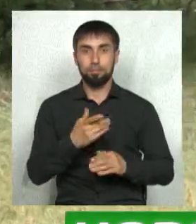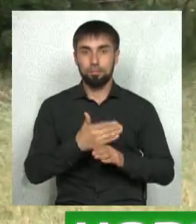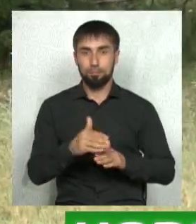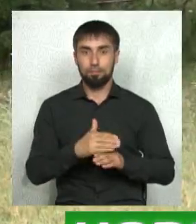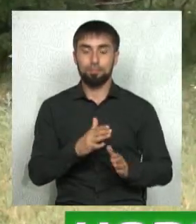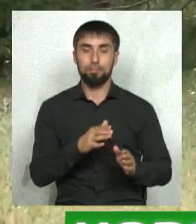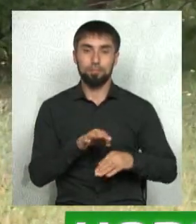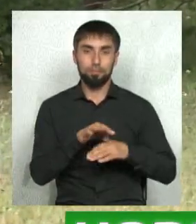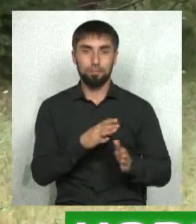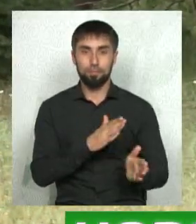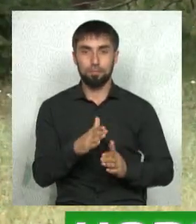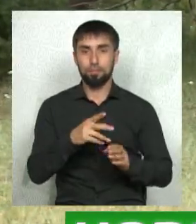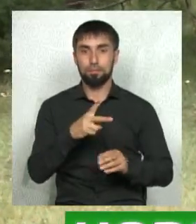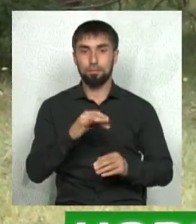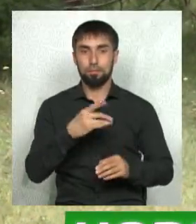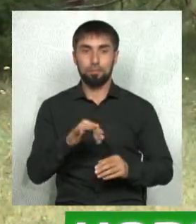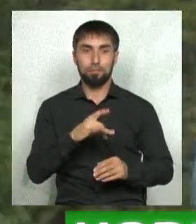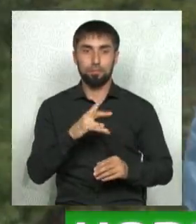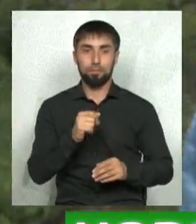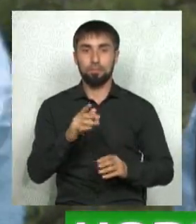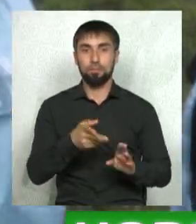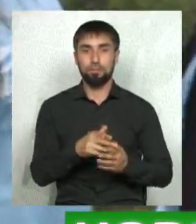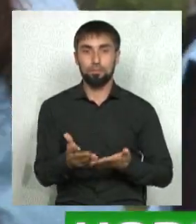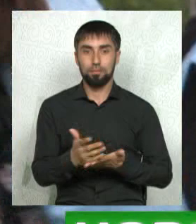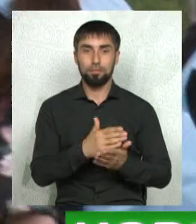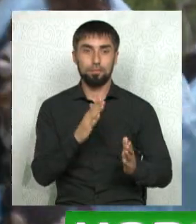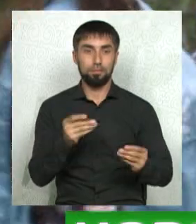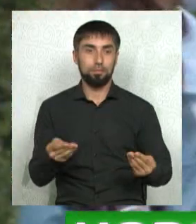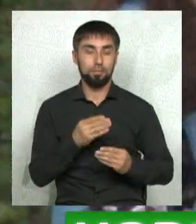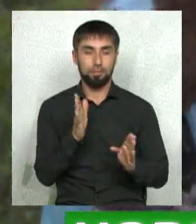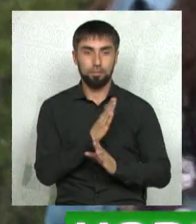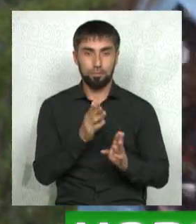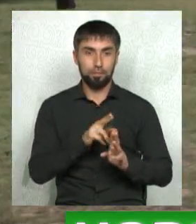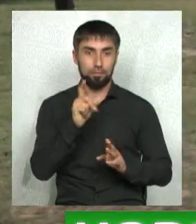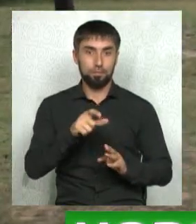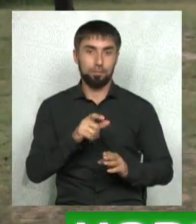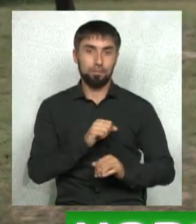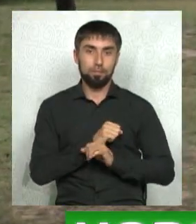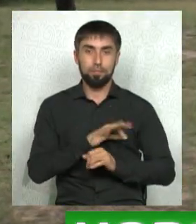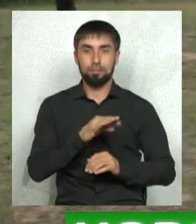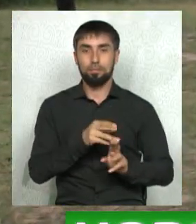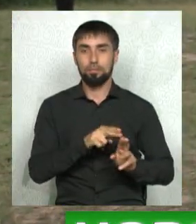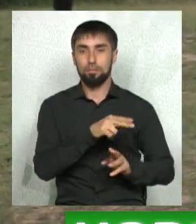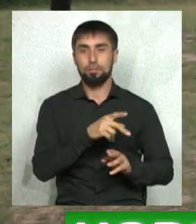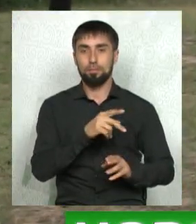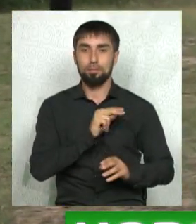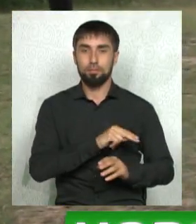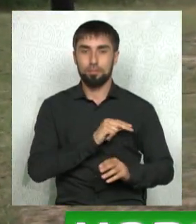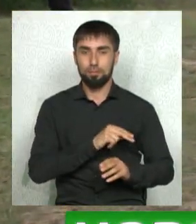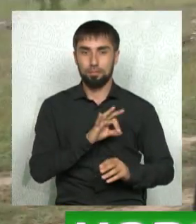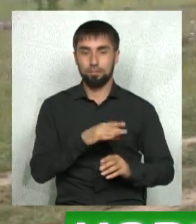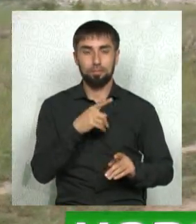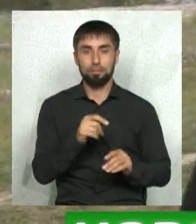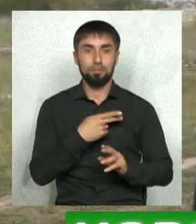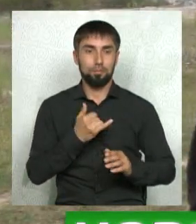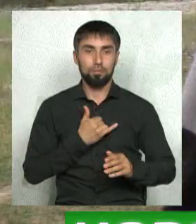приводят в порядок лесную зону. Уборка на свежем воздухе для многих здесь сродни отдыху от загруженных рабочих будней. Настрой